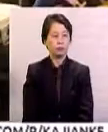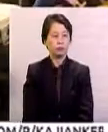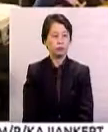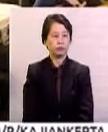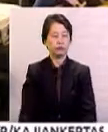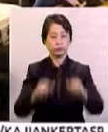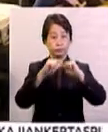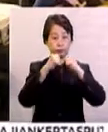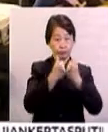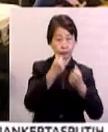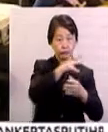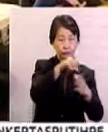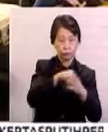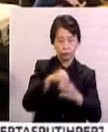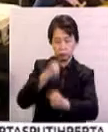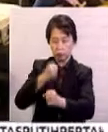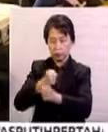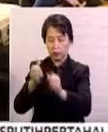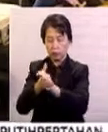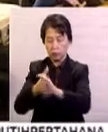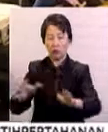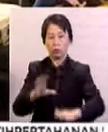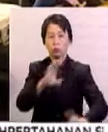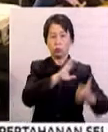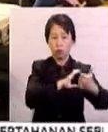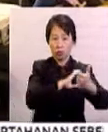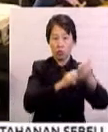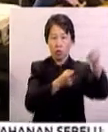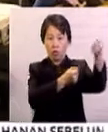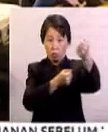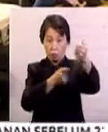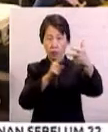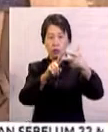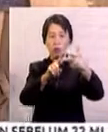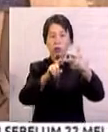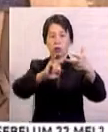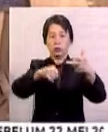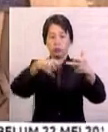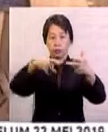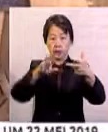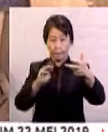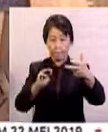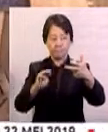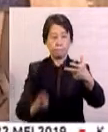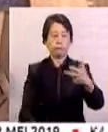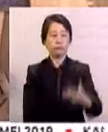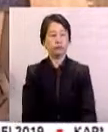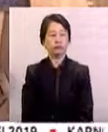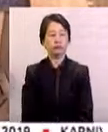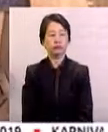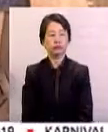Antara agensi yang terlibat dalam kerja menyelamat termasuk polis, bomba dan Jabatan Pertahanan Awam.